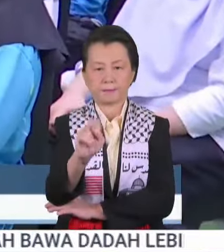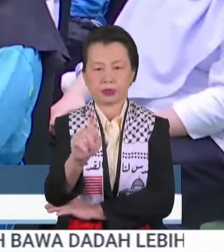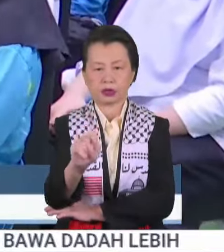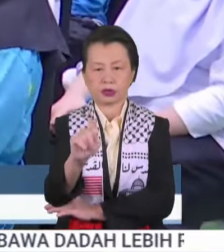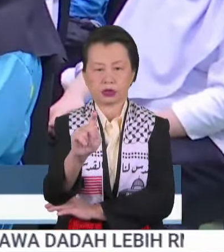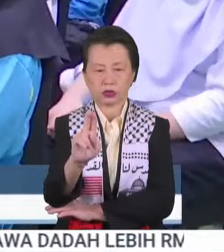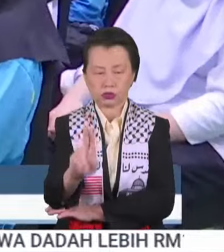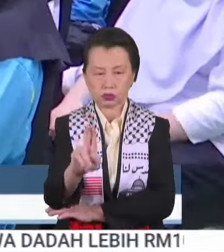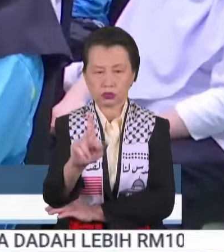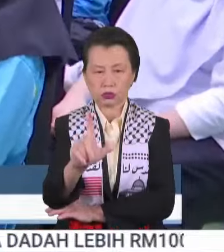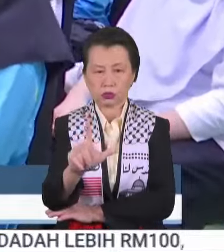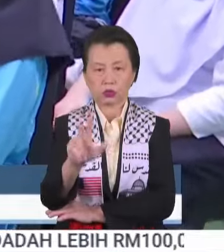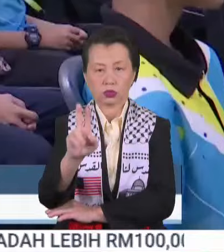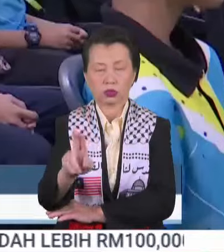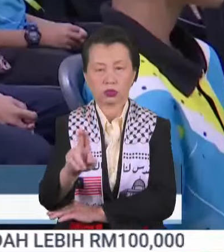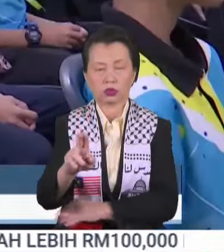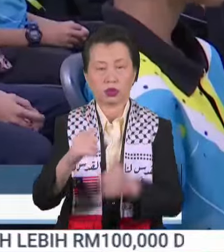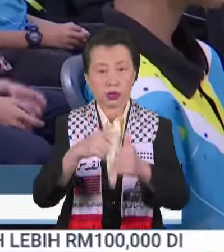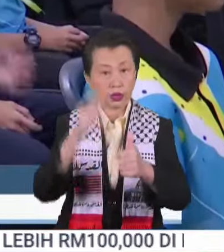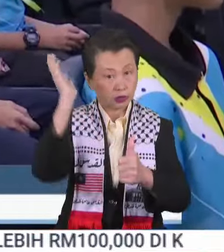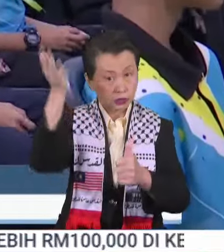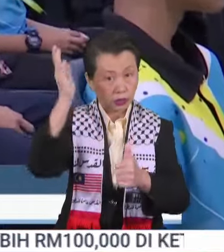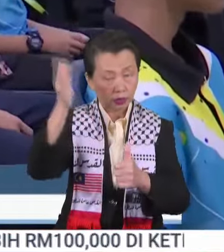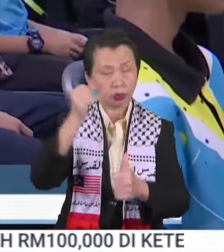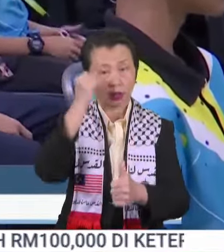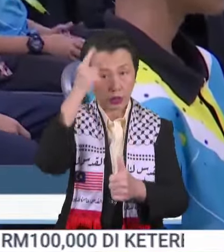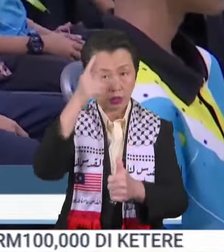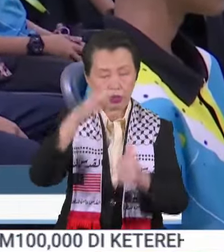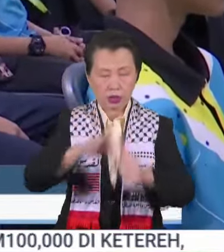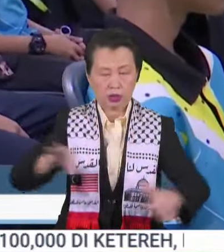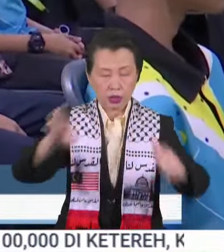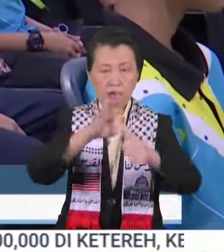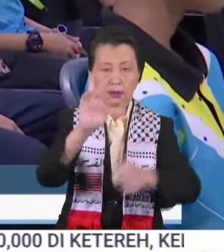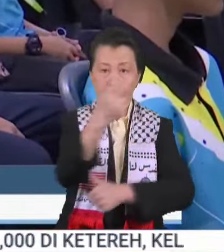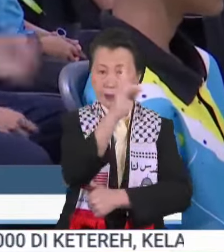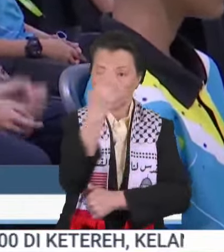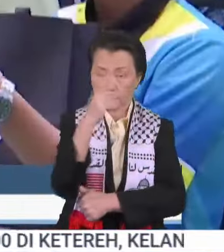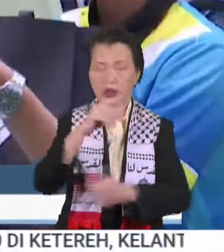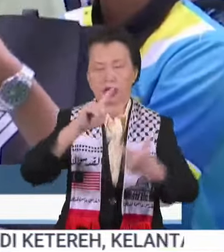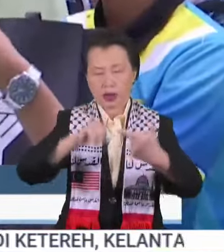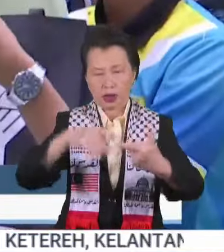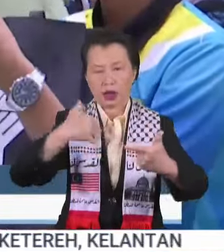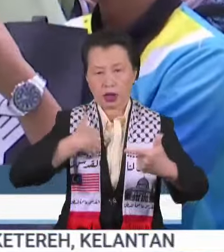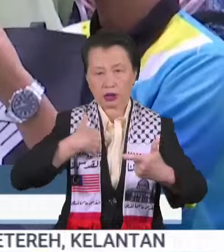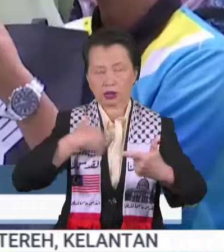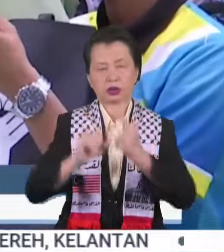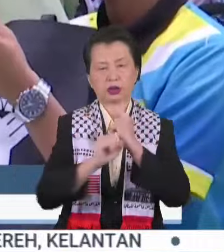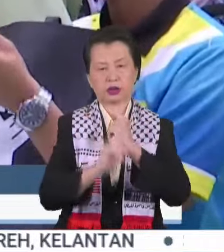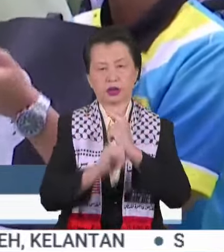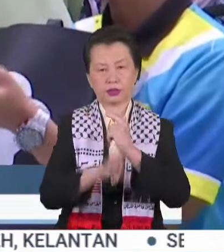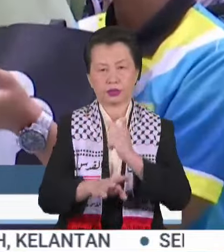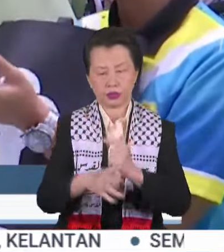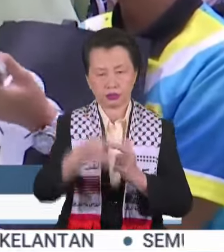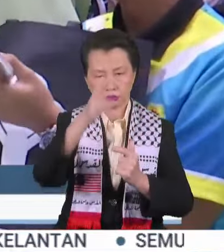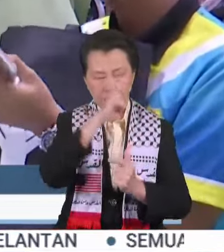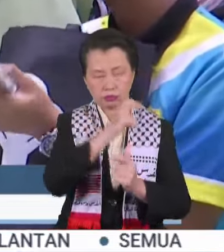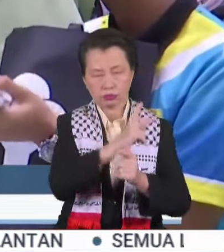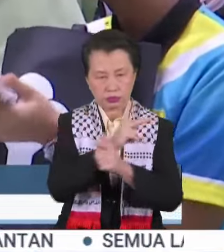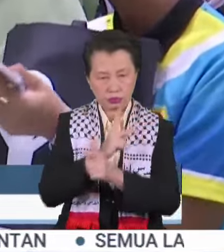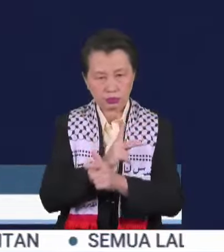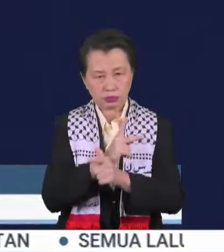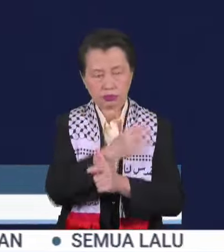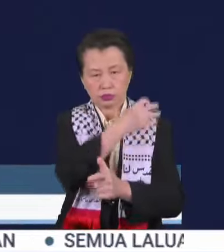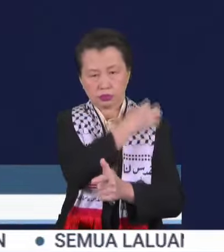Hee berkata, selain ceramah mengenai kempen kesedaran kepentingan hutan, turut diadakan kempen kesedaran penguatkuasaan